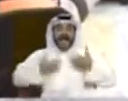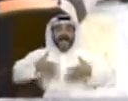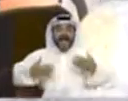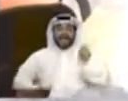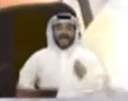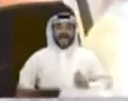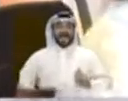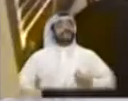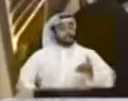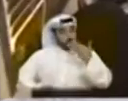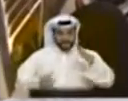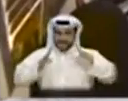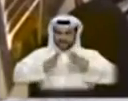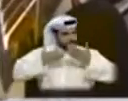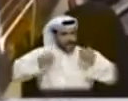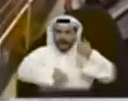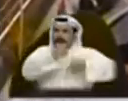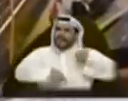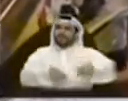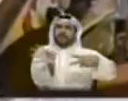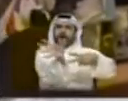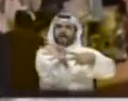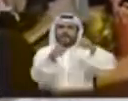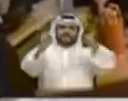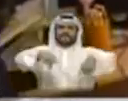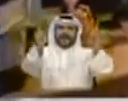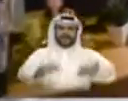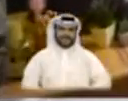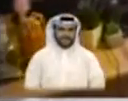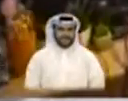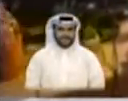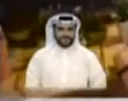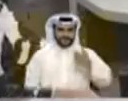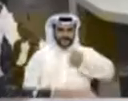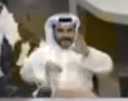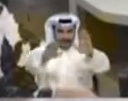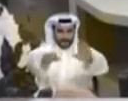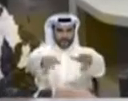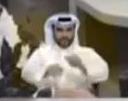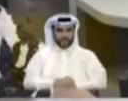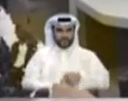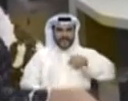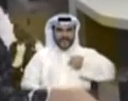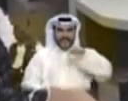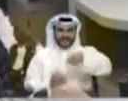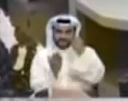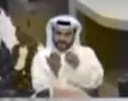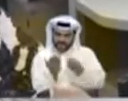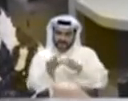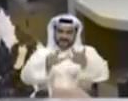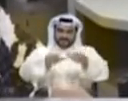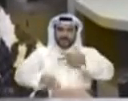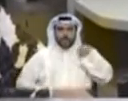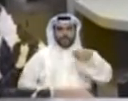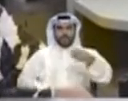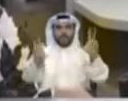الأعياد التي لها مذاق ونكهة مختلفة. إحنا في التحرير أو في وزارة